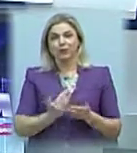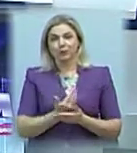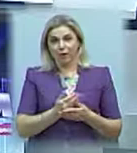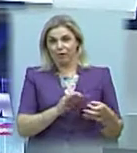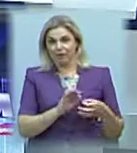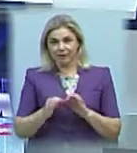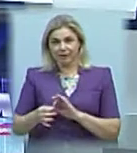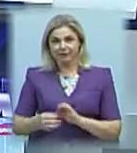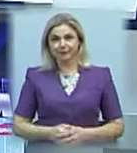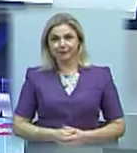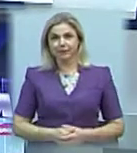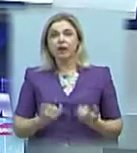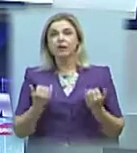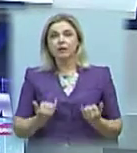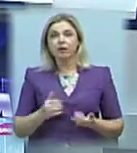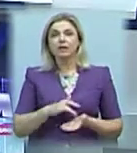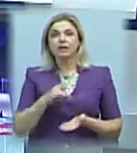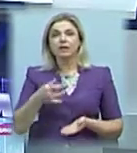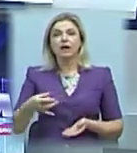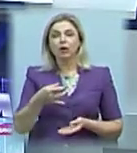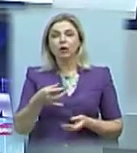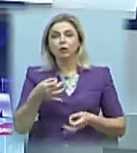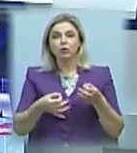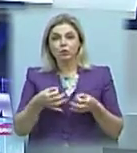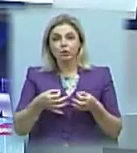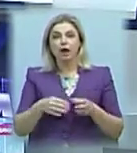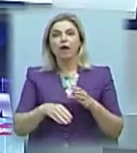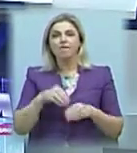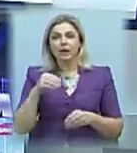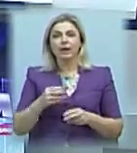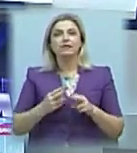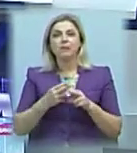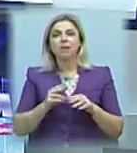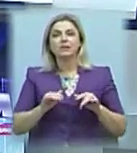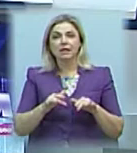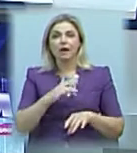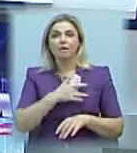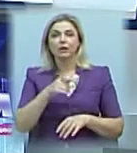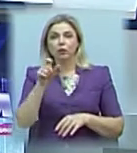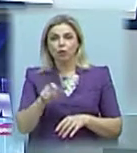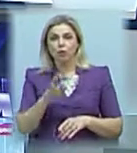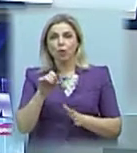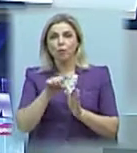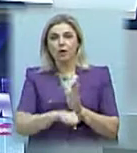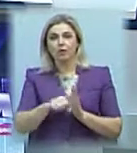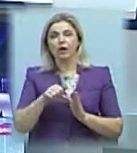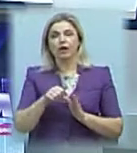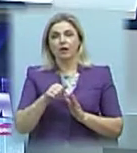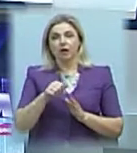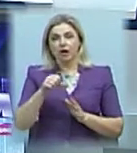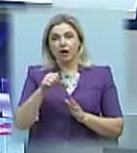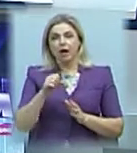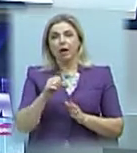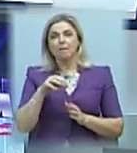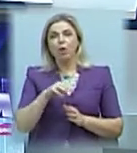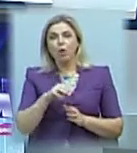події більш докладно. Сьогодні в Центральному районному суді обрали запобіжний захід підозрюваному у вбивстві вчиненого Миколи